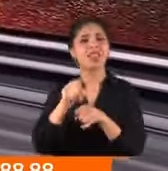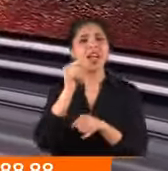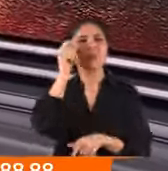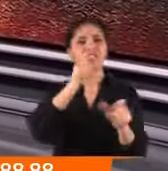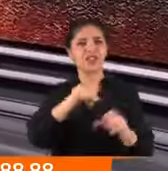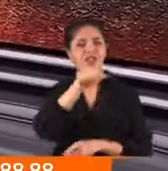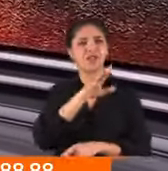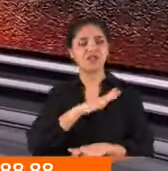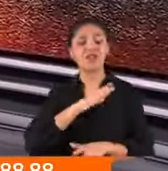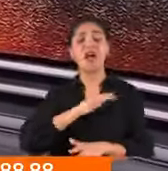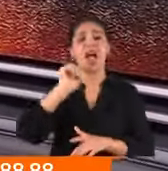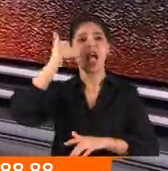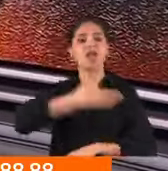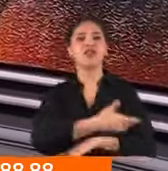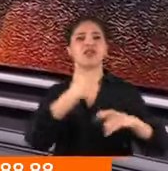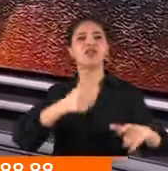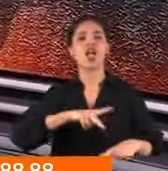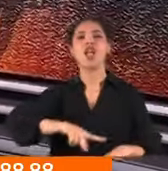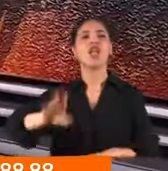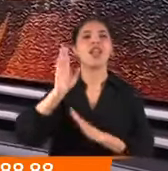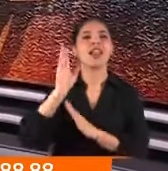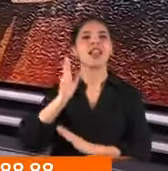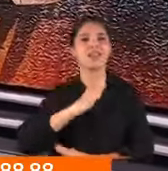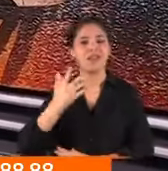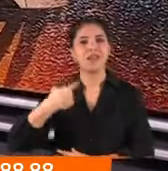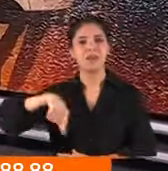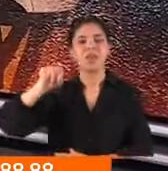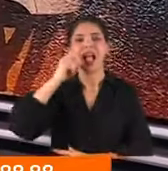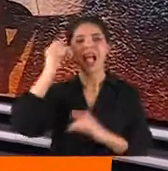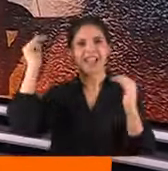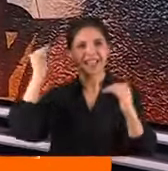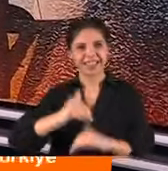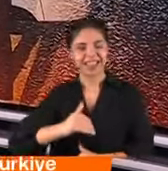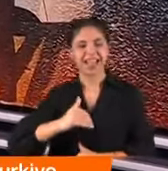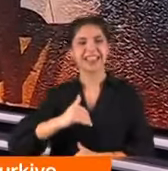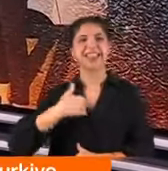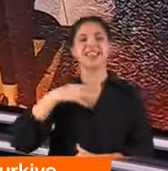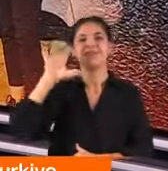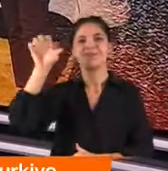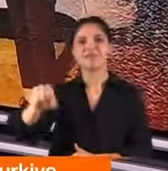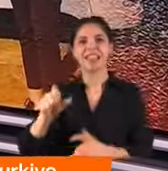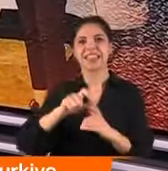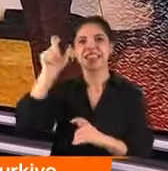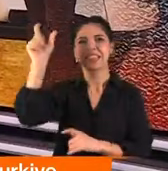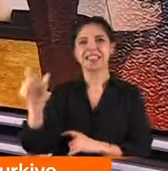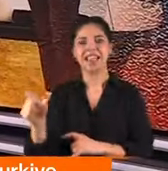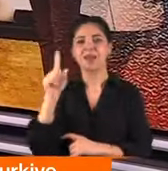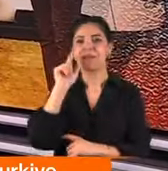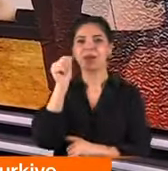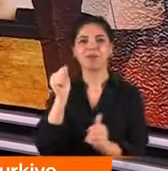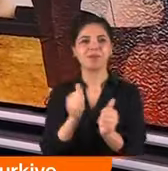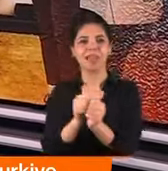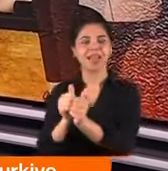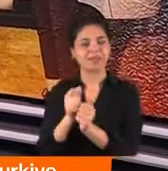şehirler arası kilometrelerce yol gidiyor. Biz de onu yolu Ankara'ya düştüğünde yakaladık ve Serenay Kaptan'ın bir gününe eşlik